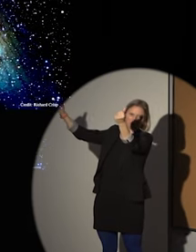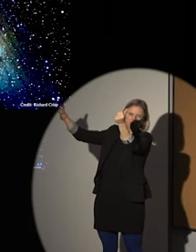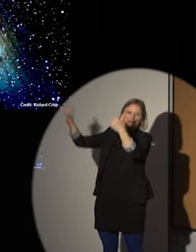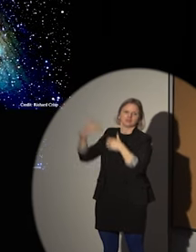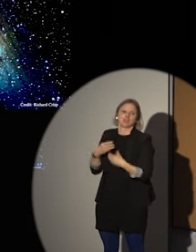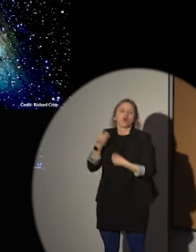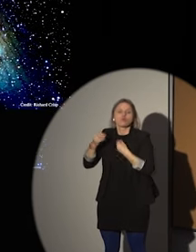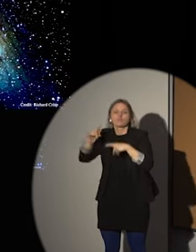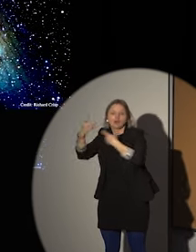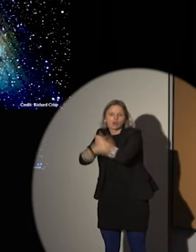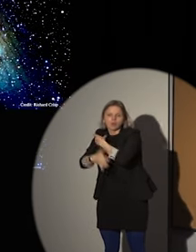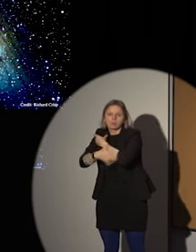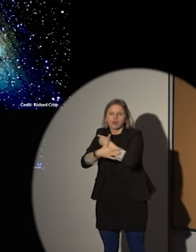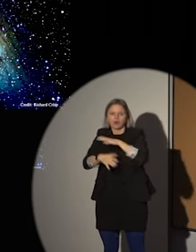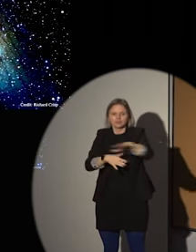Alors, il se trouve que,